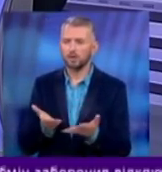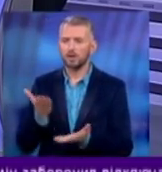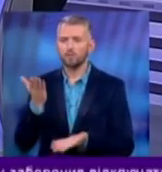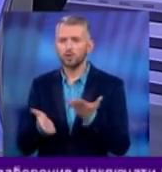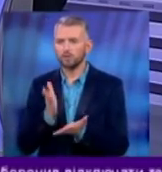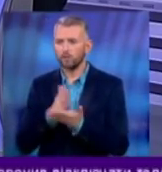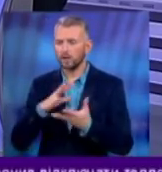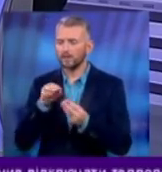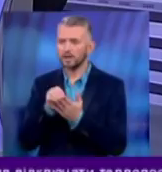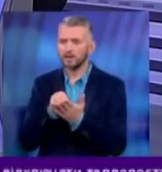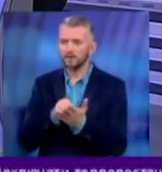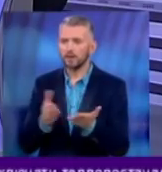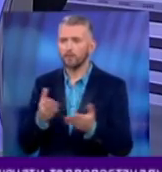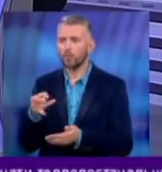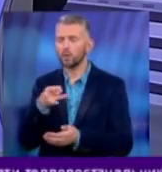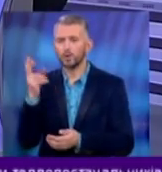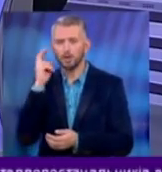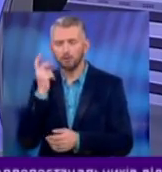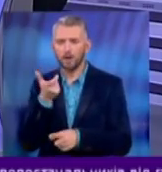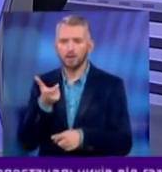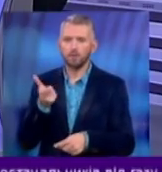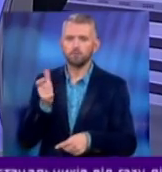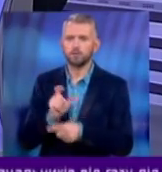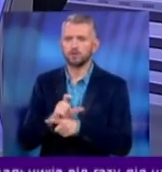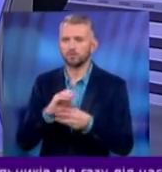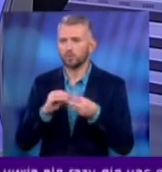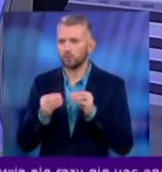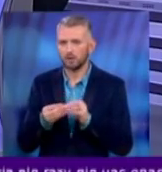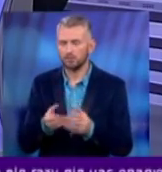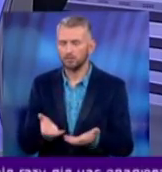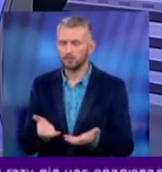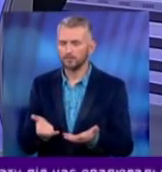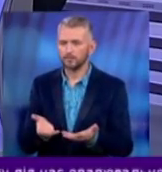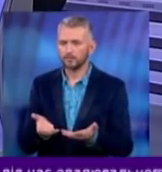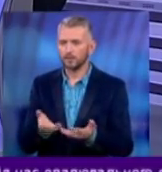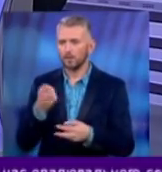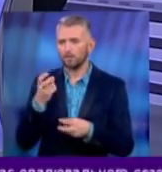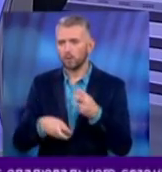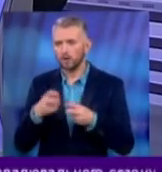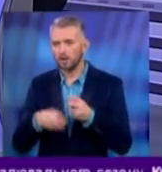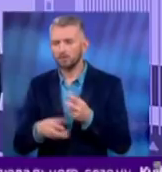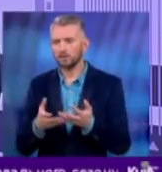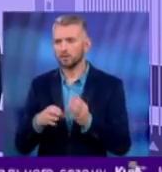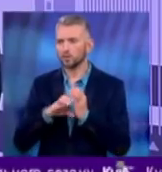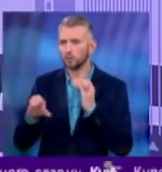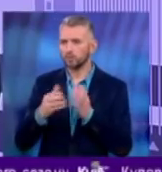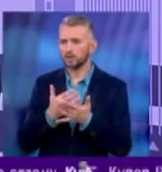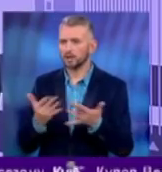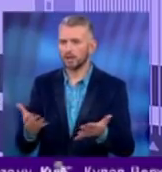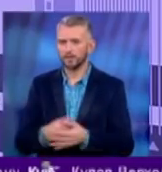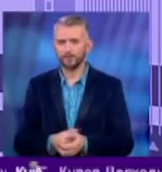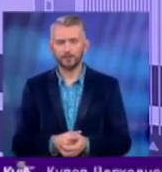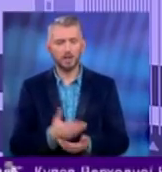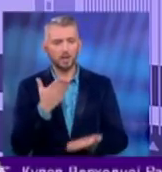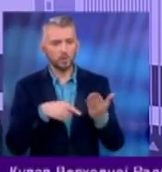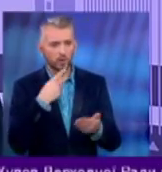якась статистика, що в якомусь районі Києва найбільше от, проблем, прориви труб і так далі? Ну,